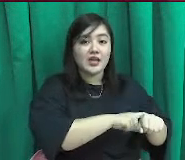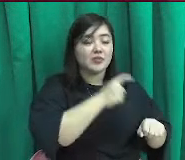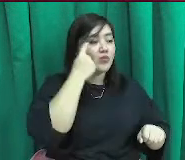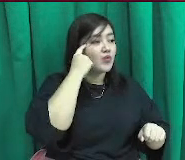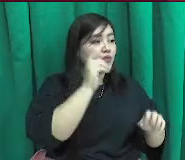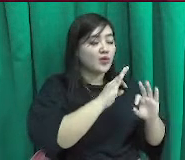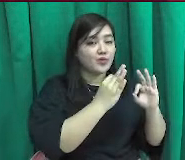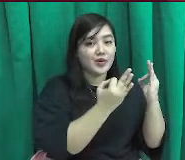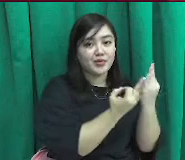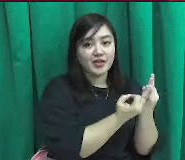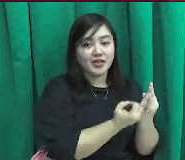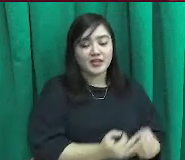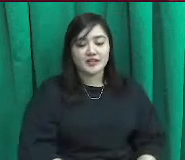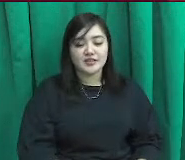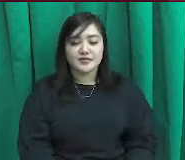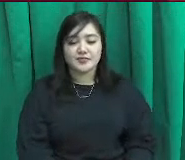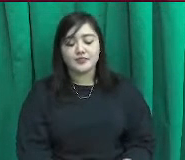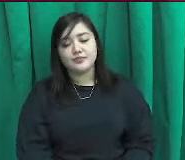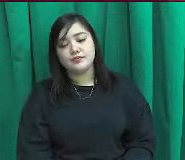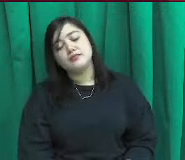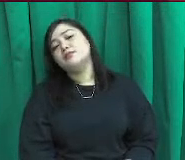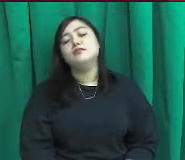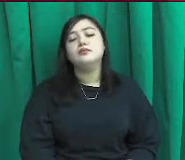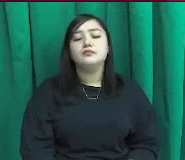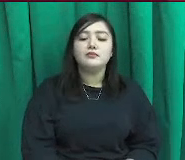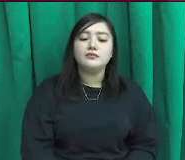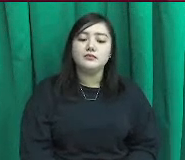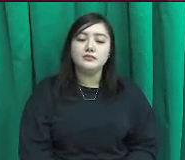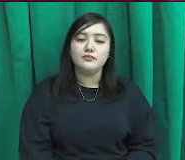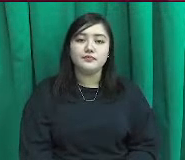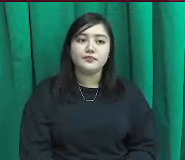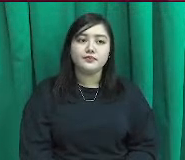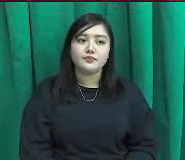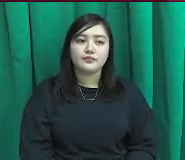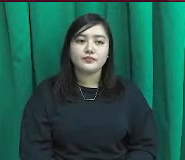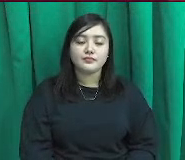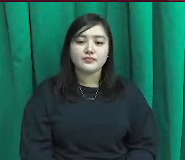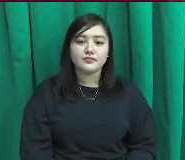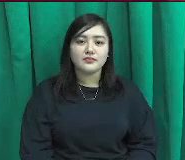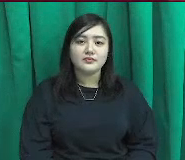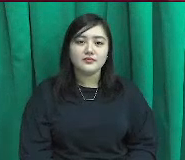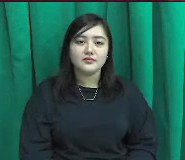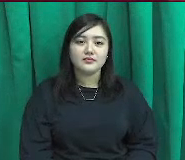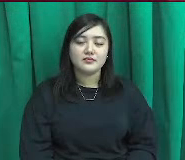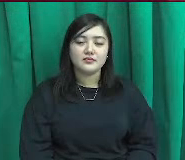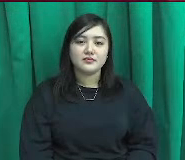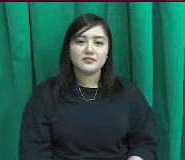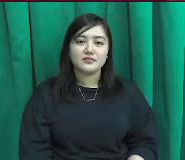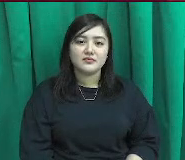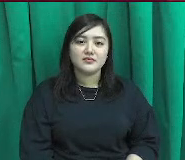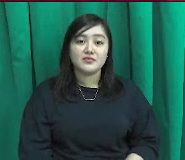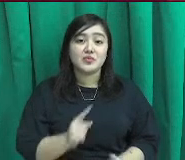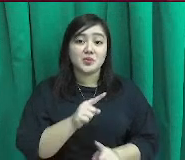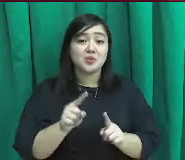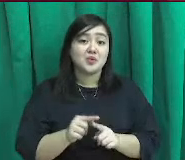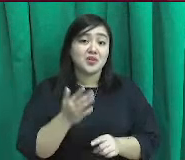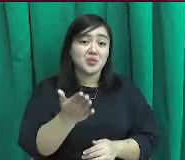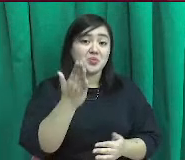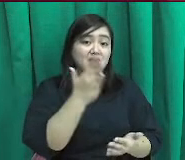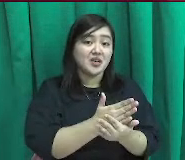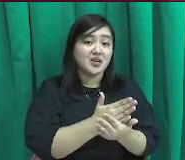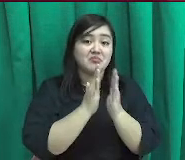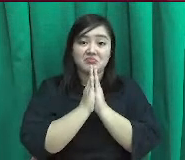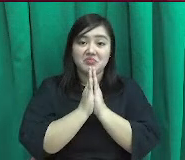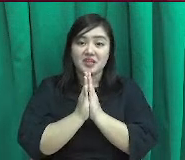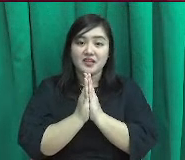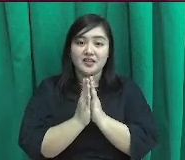kung i-give up mo na lang po ba or continuous pa rin, pag gine-give up mo, ibig sabihin, yung panalangin nyo, hindi totoo. Yeah. You